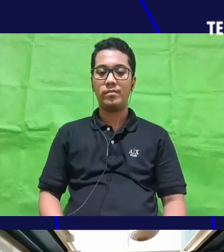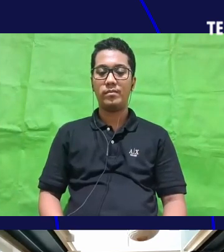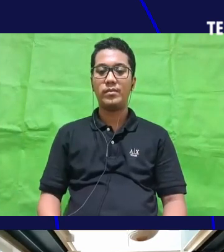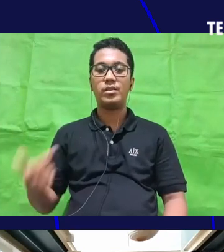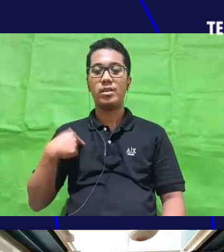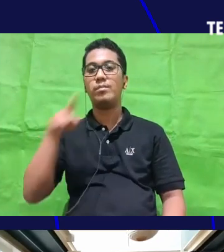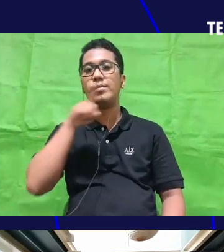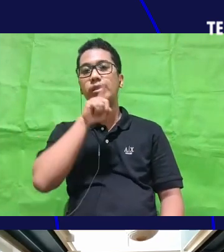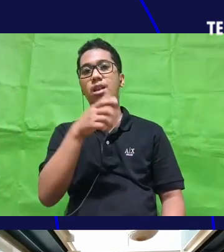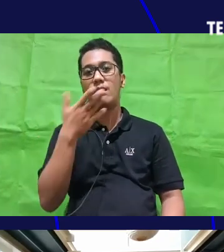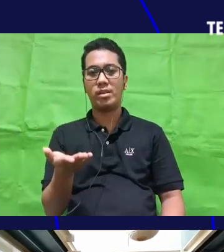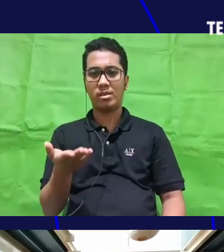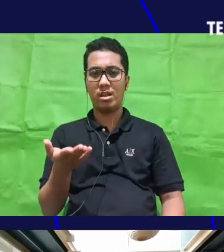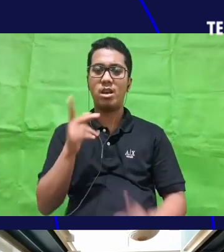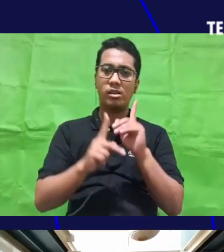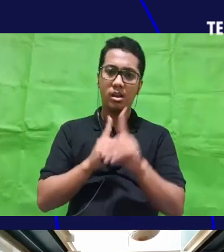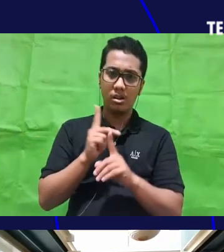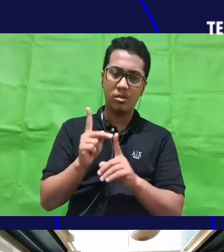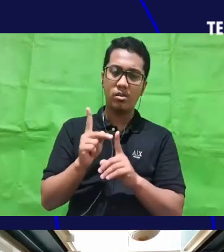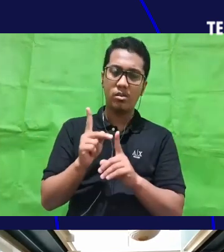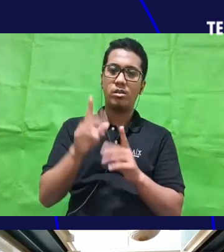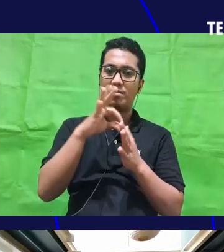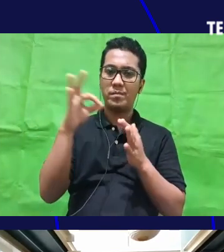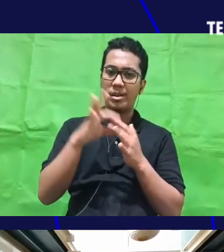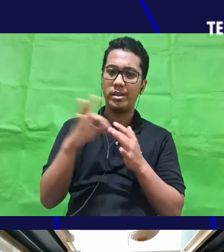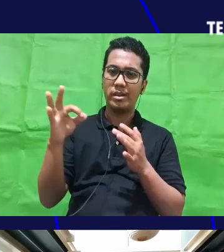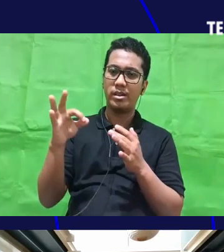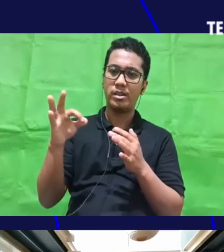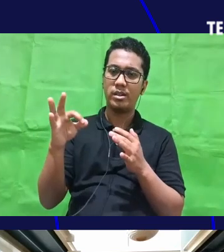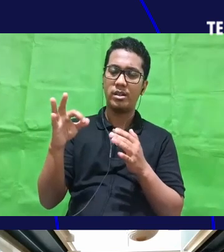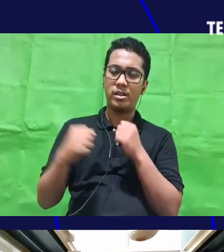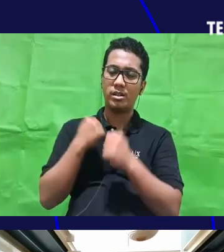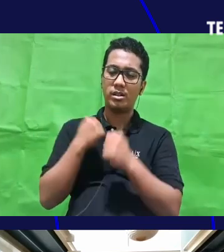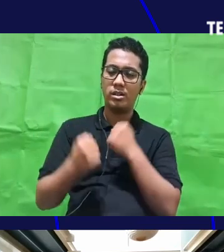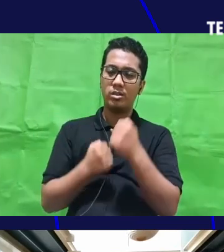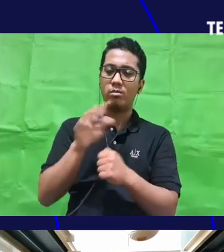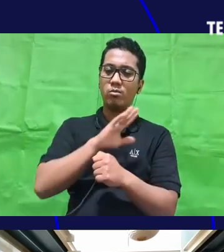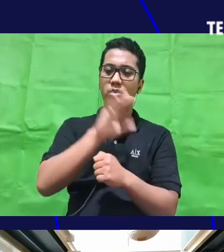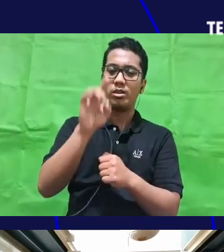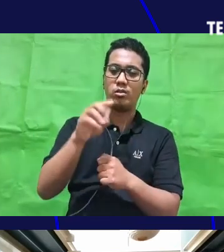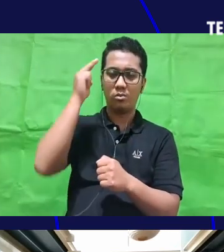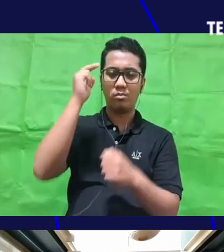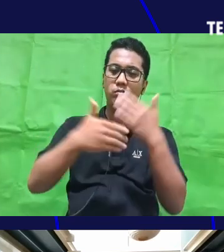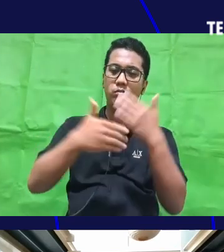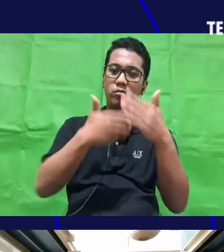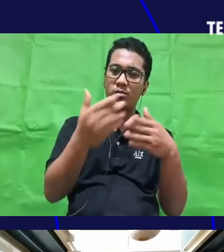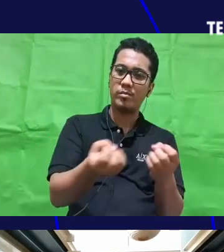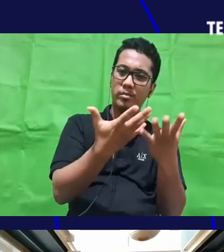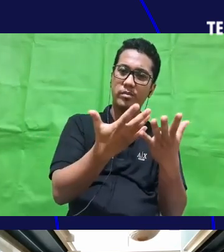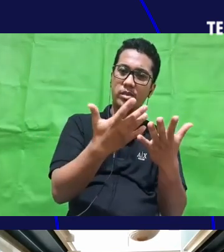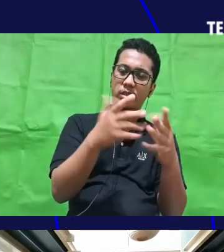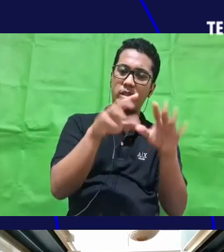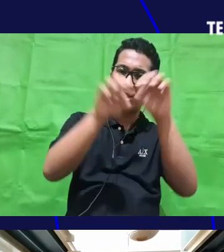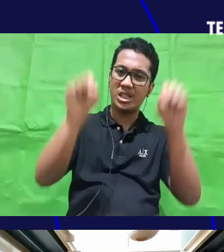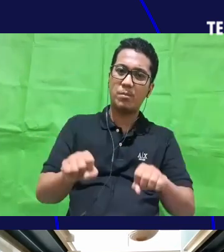jika pemilihan tadi dilakukan, bukannya itu mereproduksi sistem yang sama gitu jadinya, kurang lebih